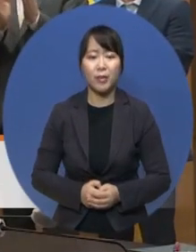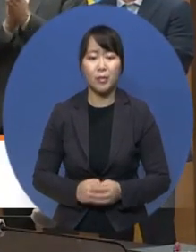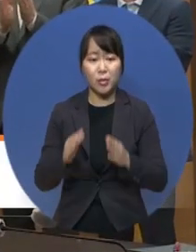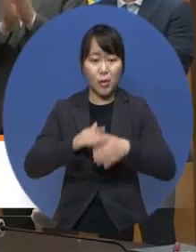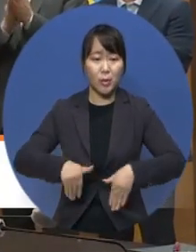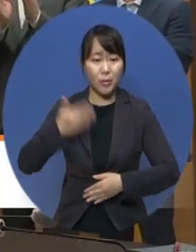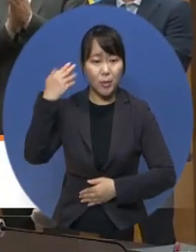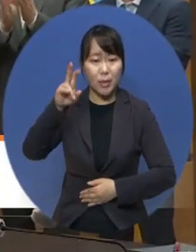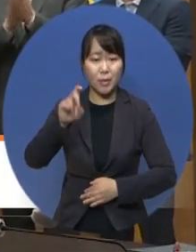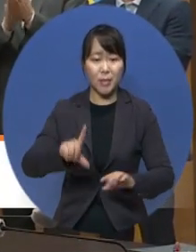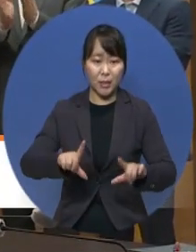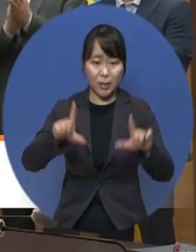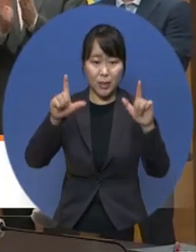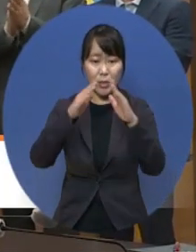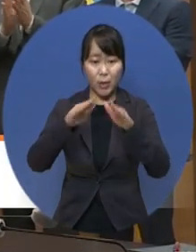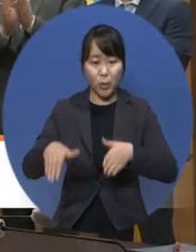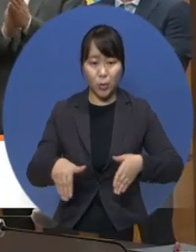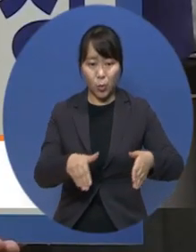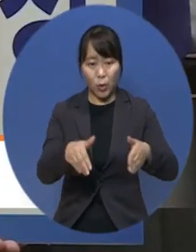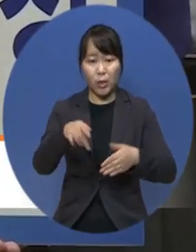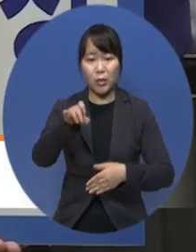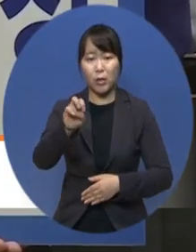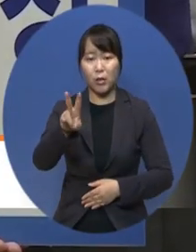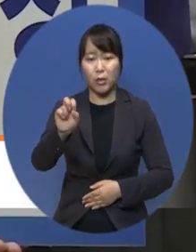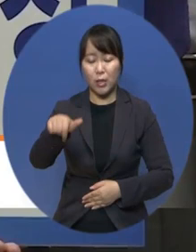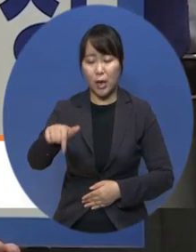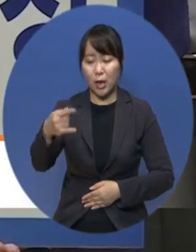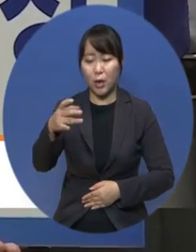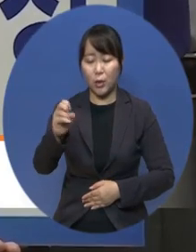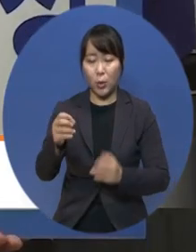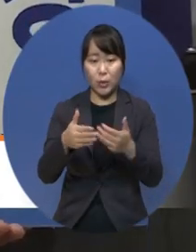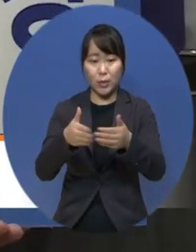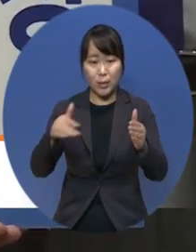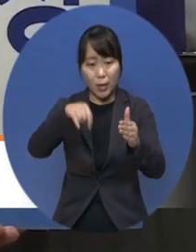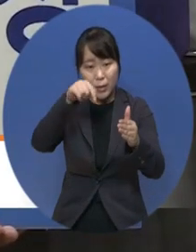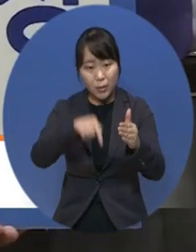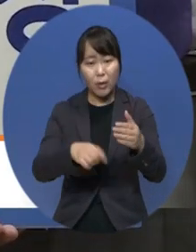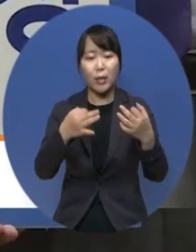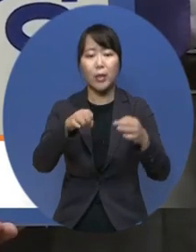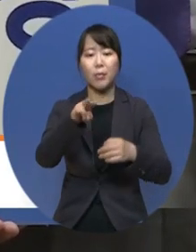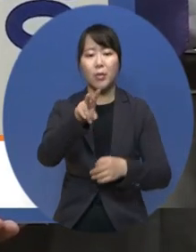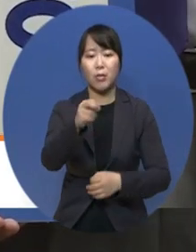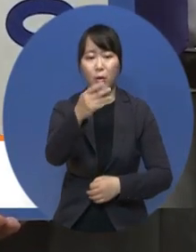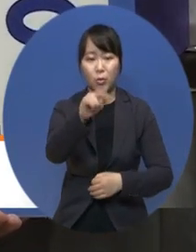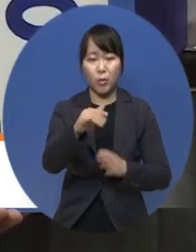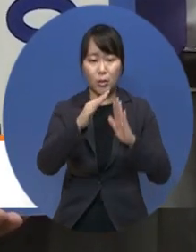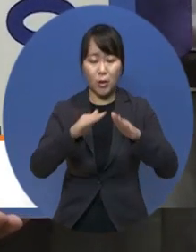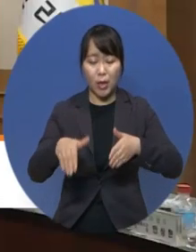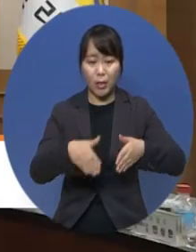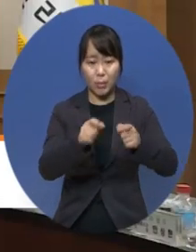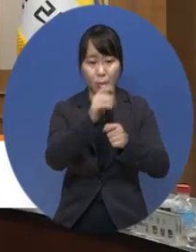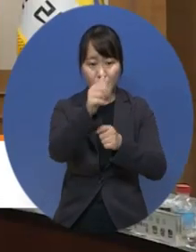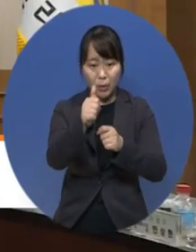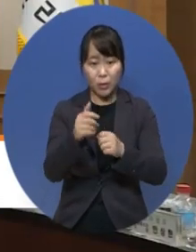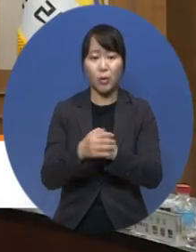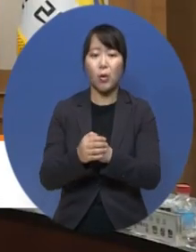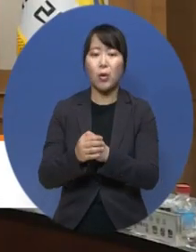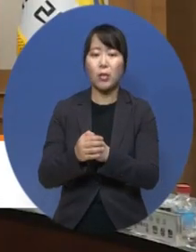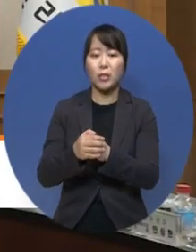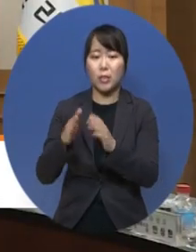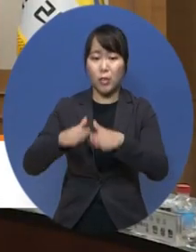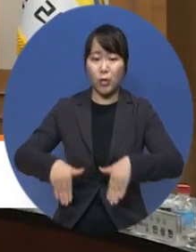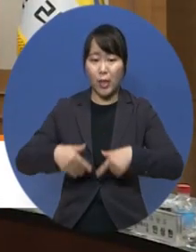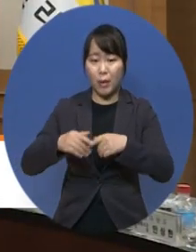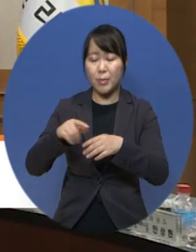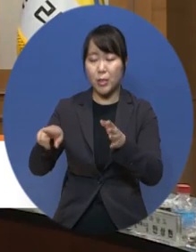전라남도는 지난 21일 전남도청 정약용실에서 김영록 전라남도지사와 정양수